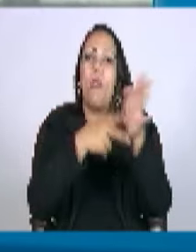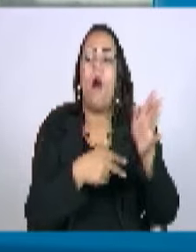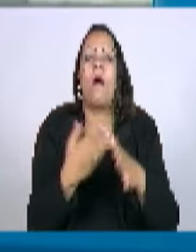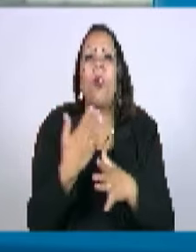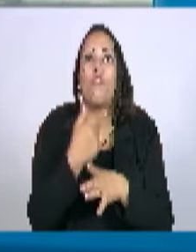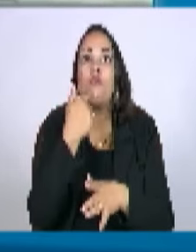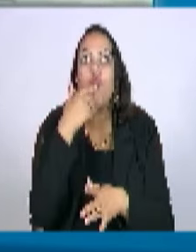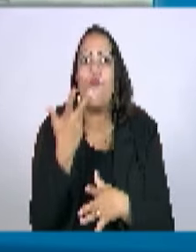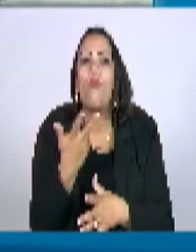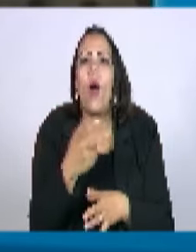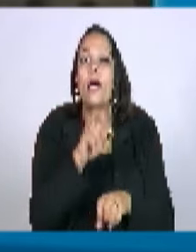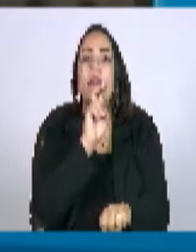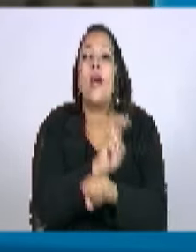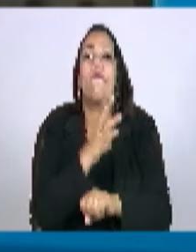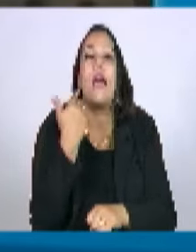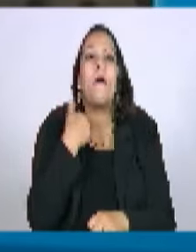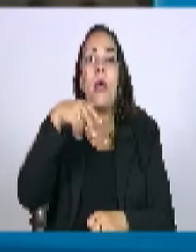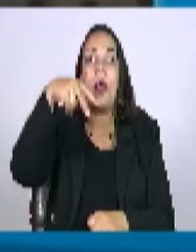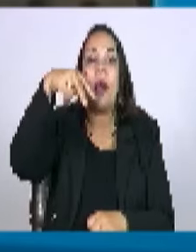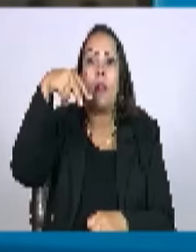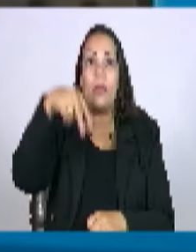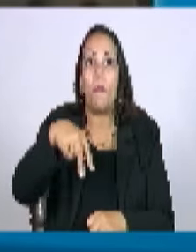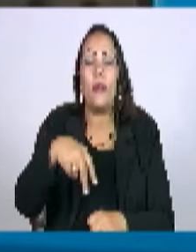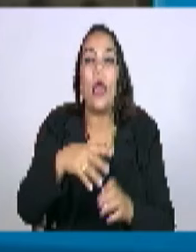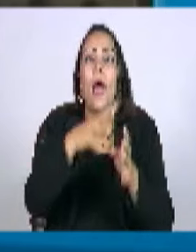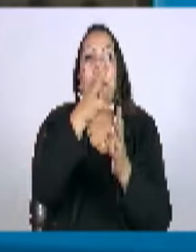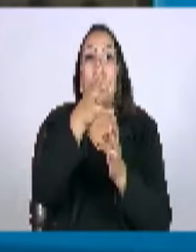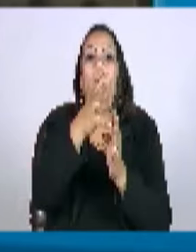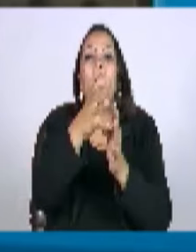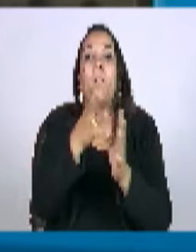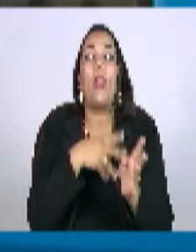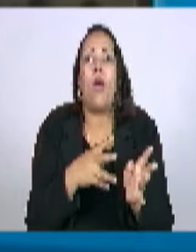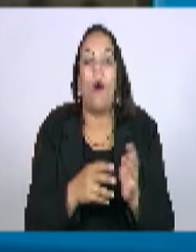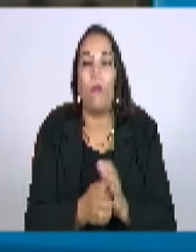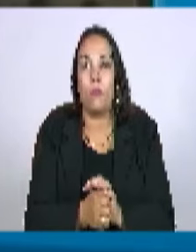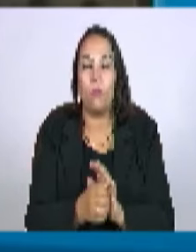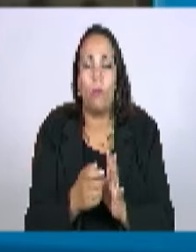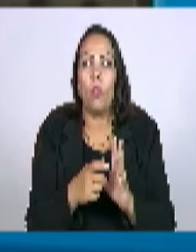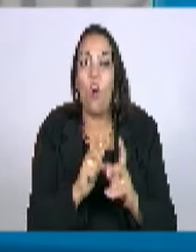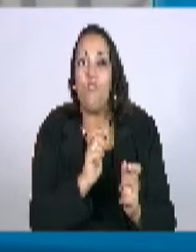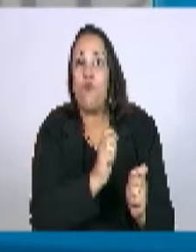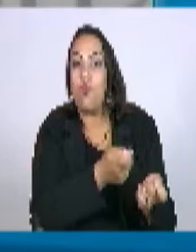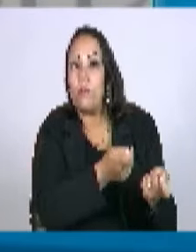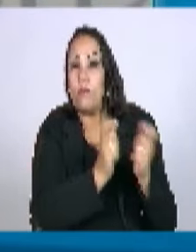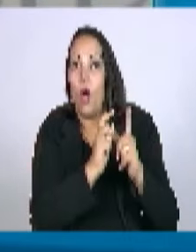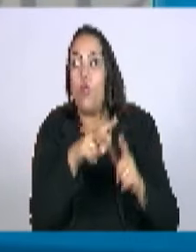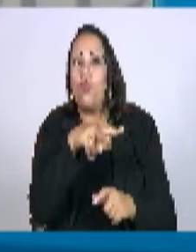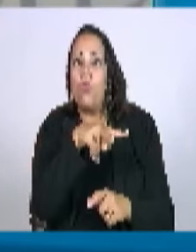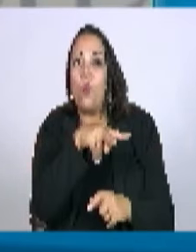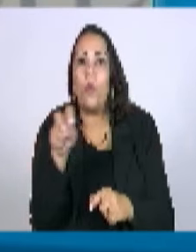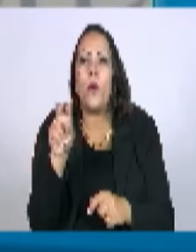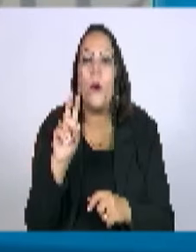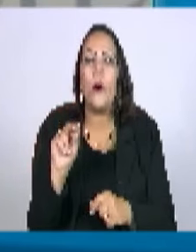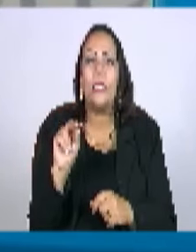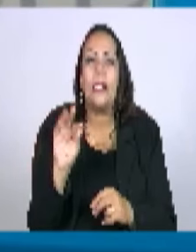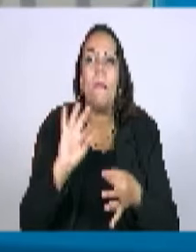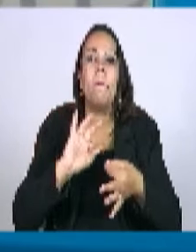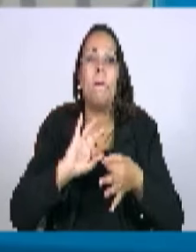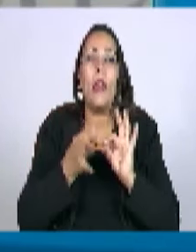الان ثانيه مليارات حصلت منهم على سيوله مباشره 820 مليون